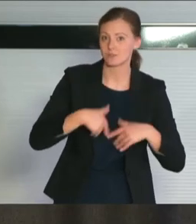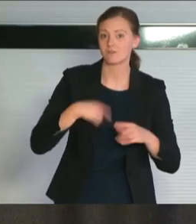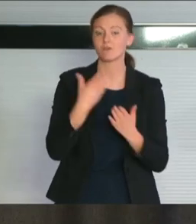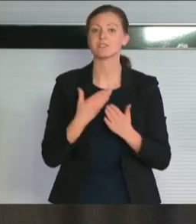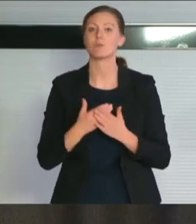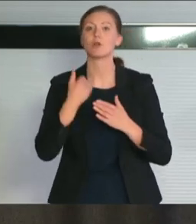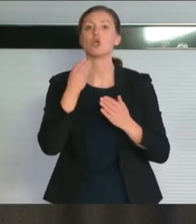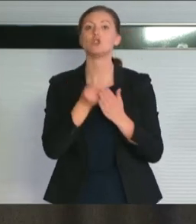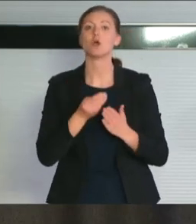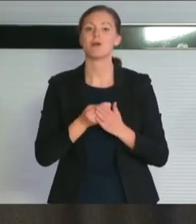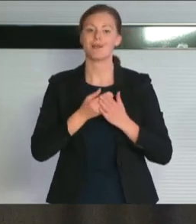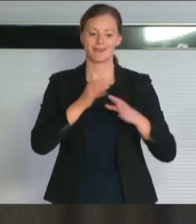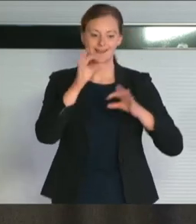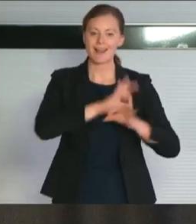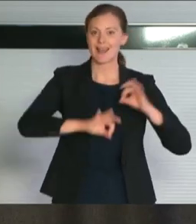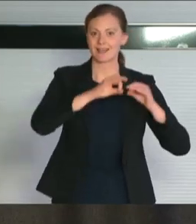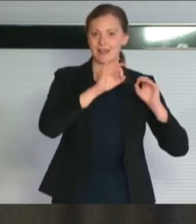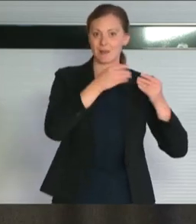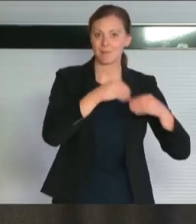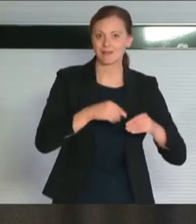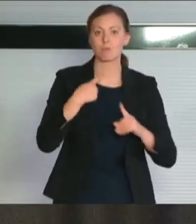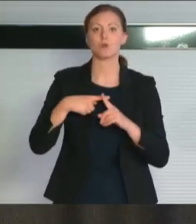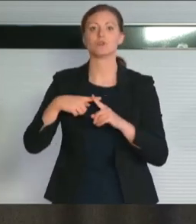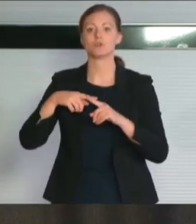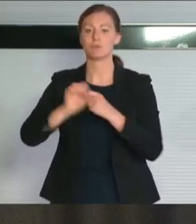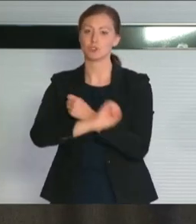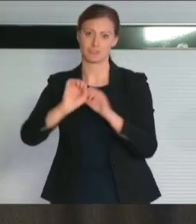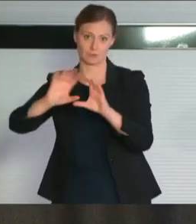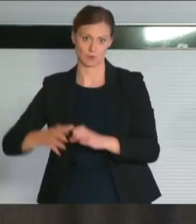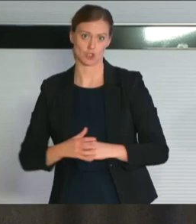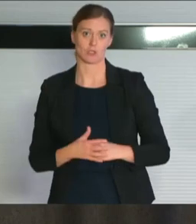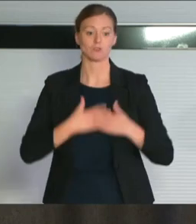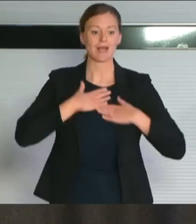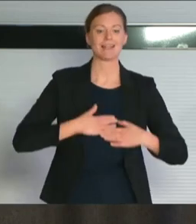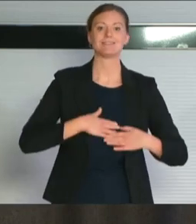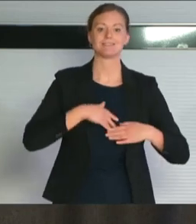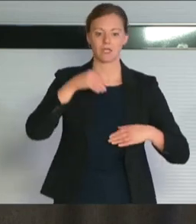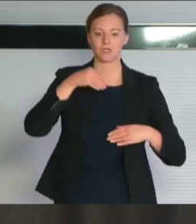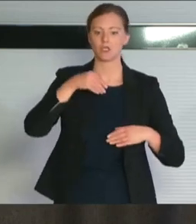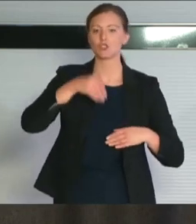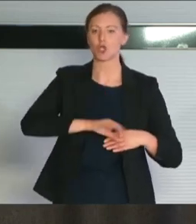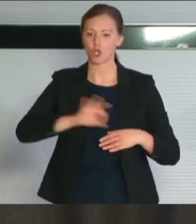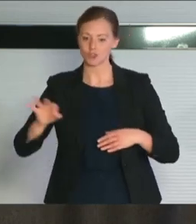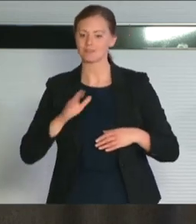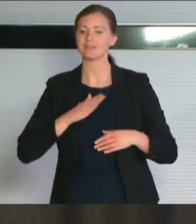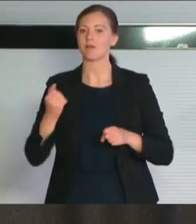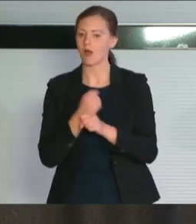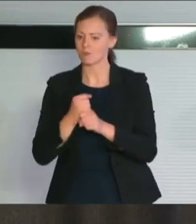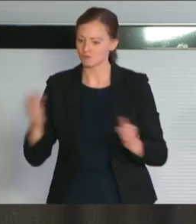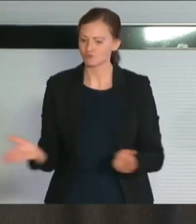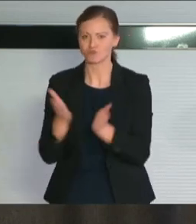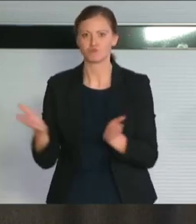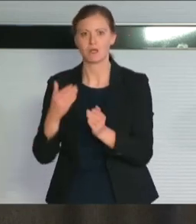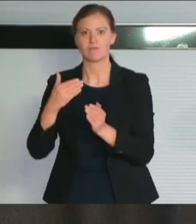og beskyttelsesutstyr. Og jeg vil gjerne berømme arbeid som nå gjøres av Helse Sør-Øst, Utenriksdepartementet og en